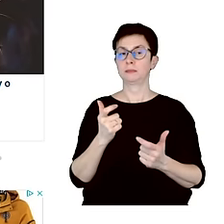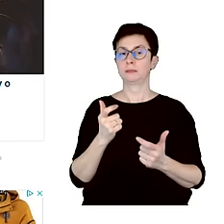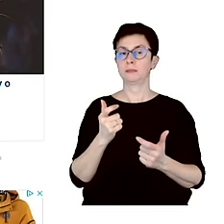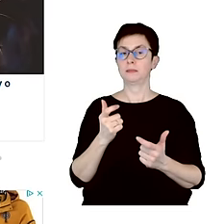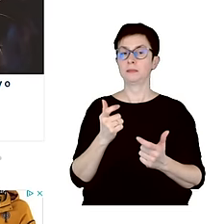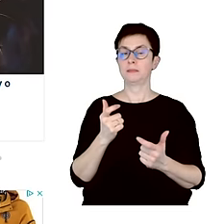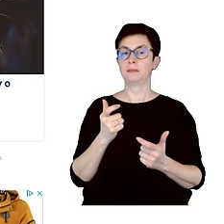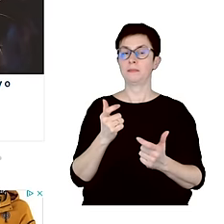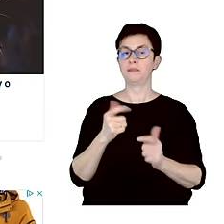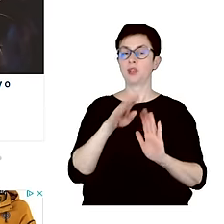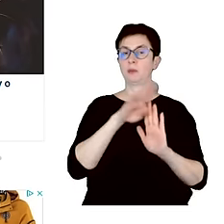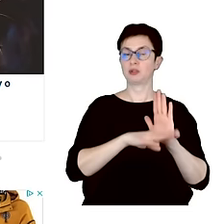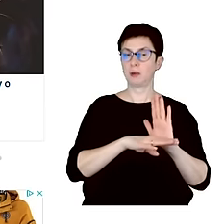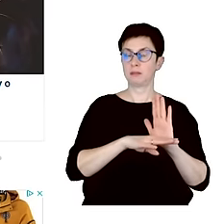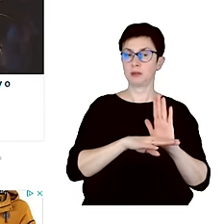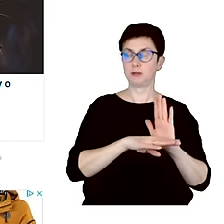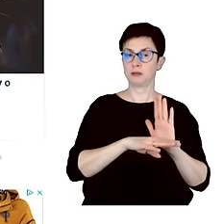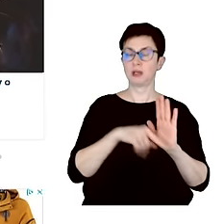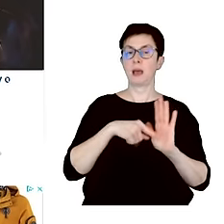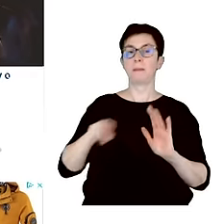podstawie której minister kultury